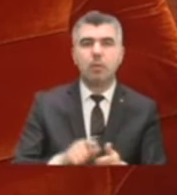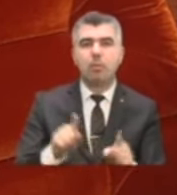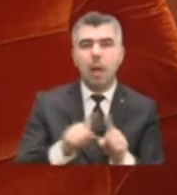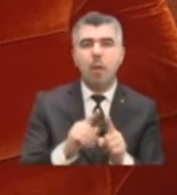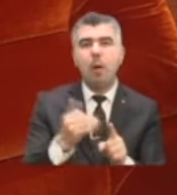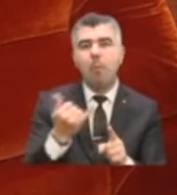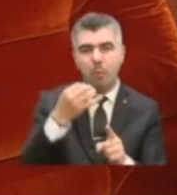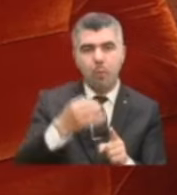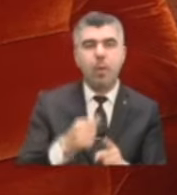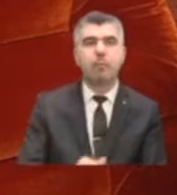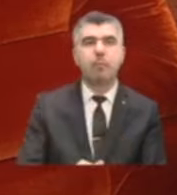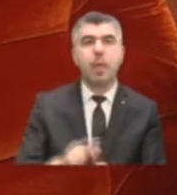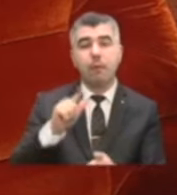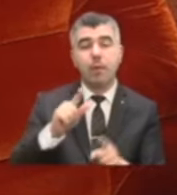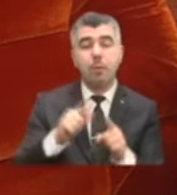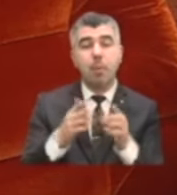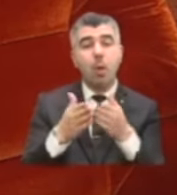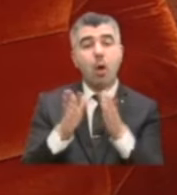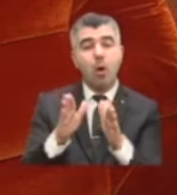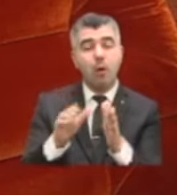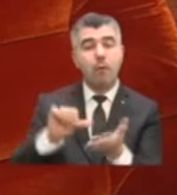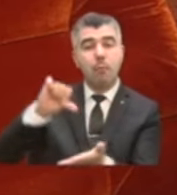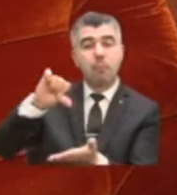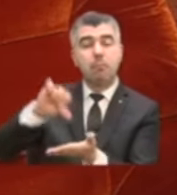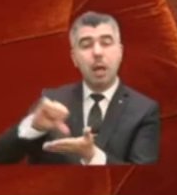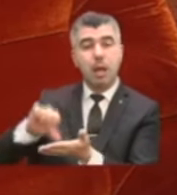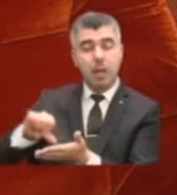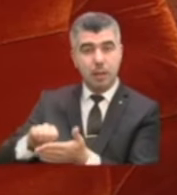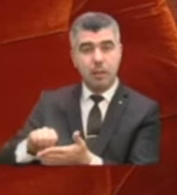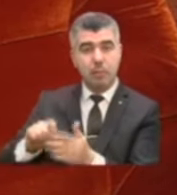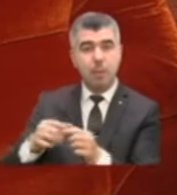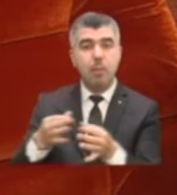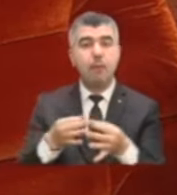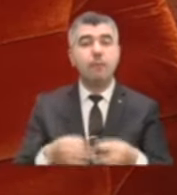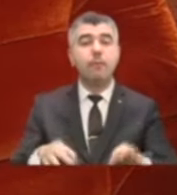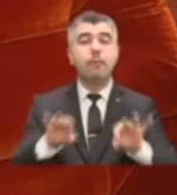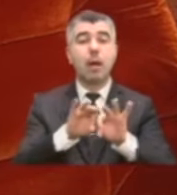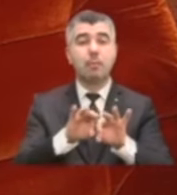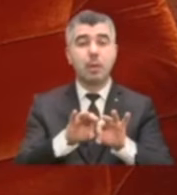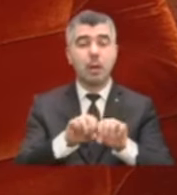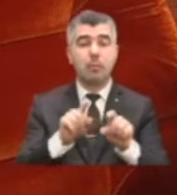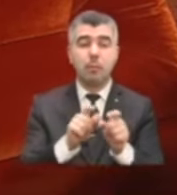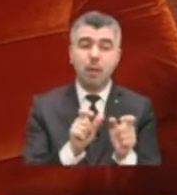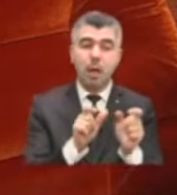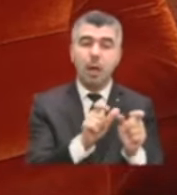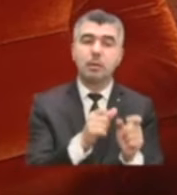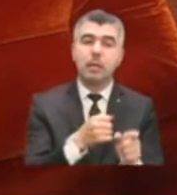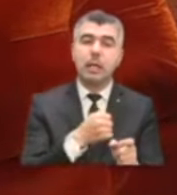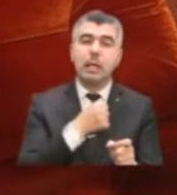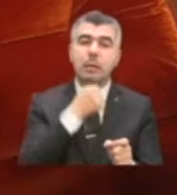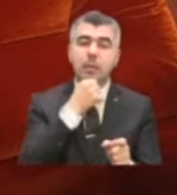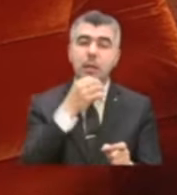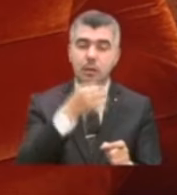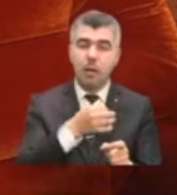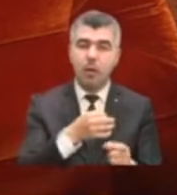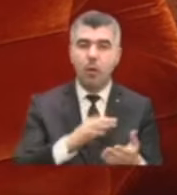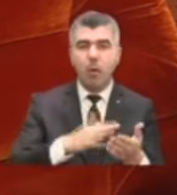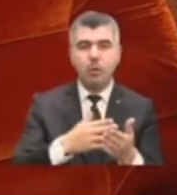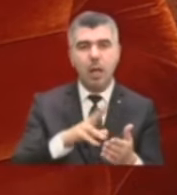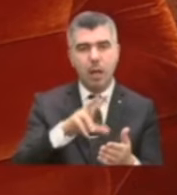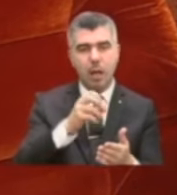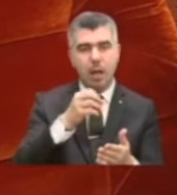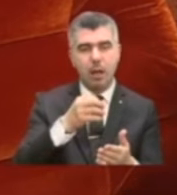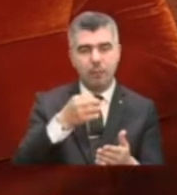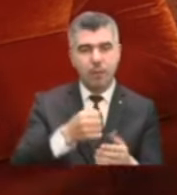الحضانات وايضا على فتح مراكز لجسر الاسره اللي كتهتم بالمسنين. اذا هذا الشيء اللي قلتي راكم انتم كتعرفوا